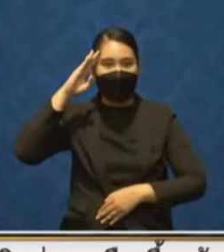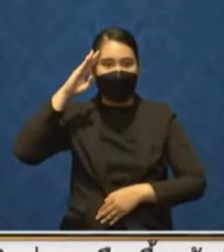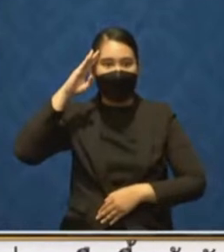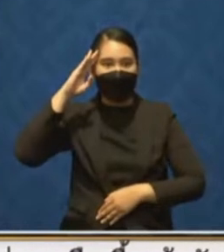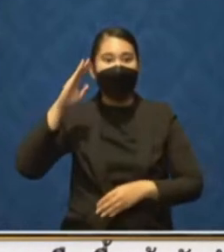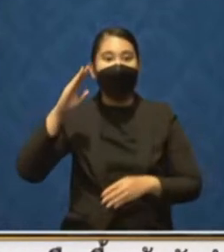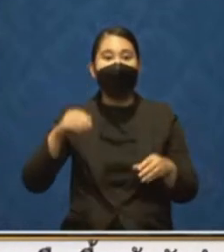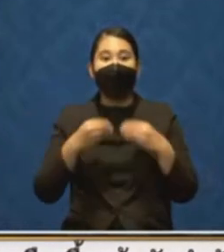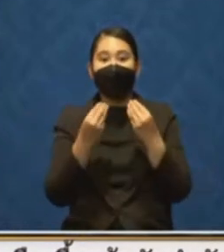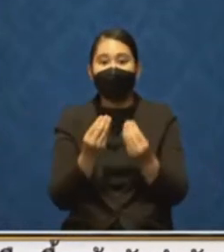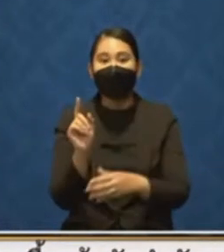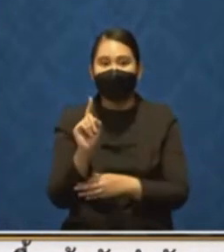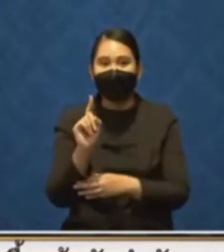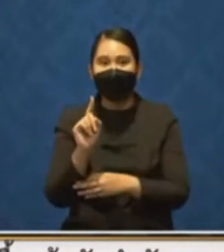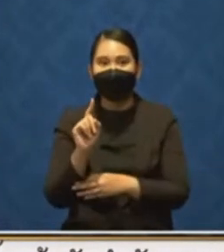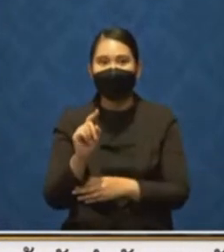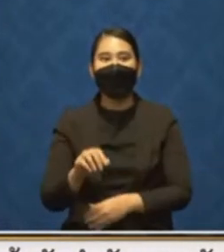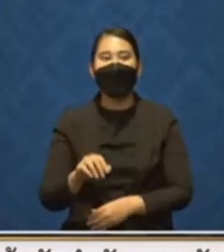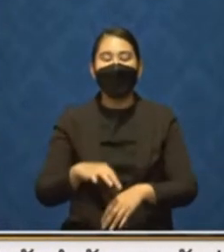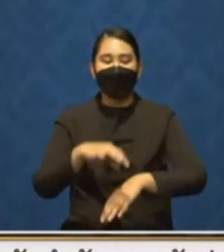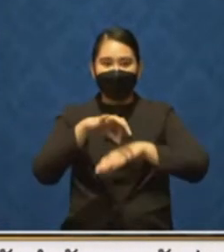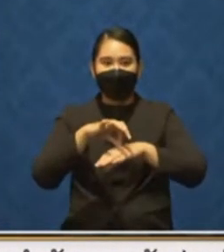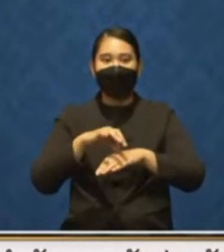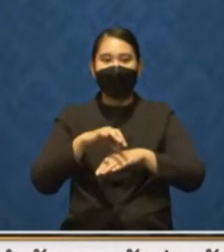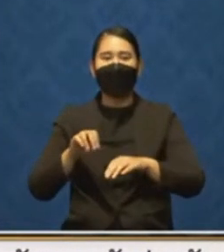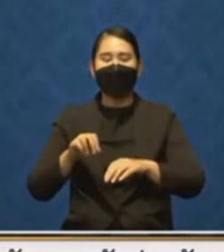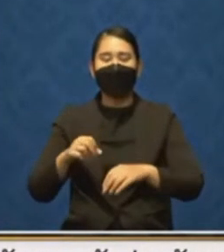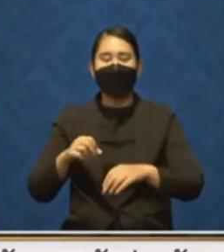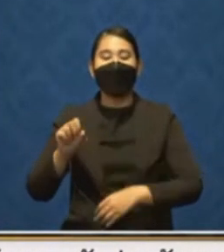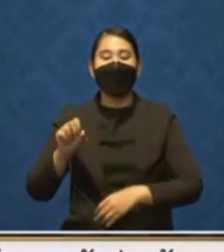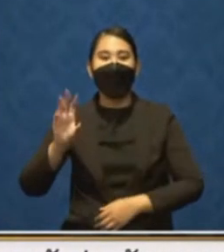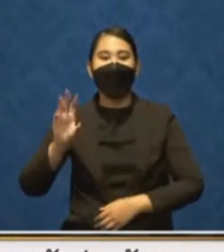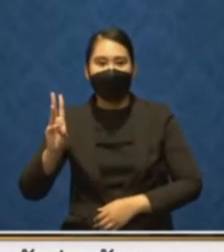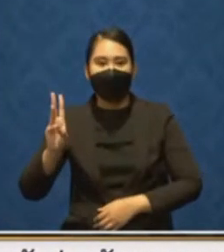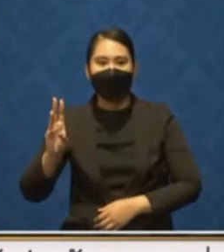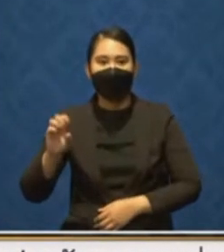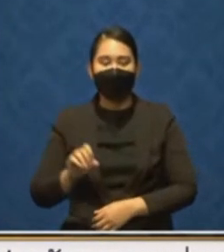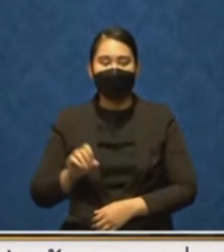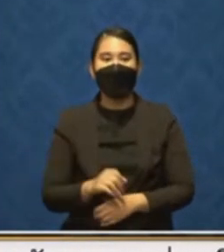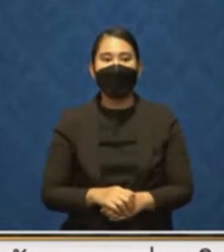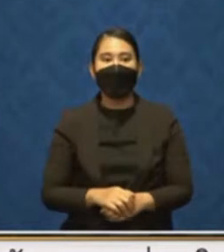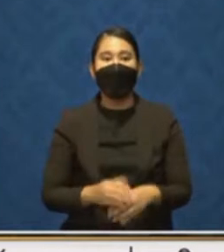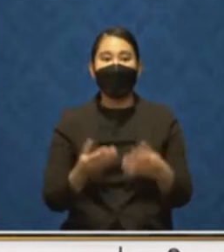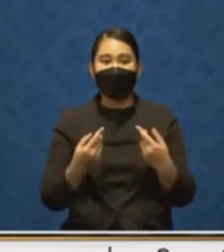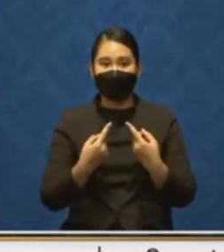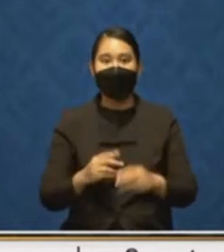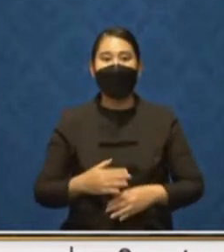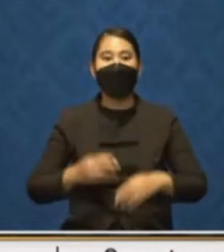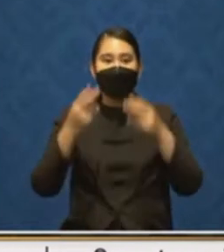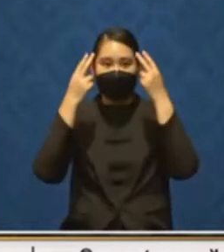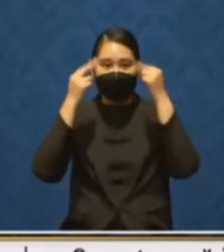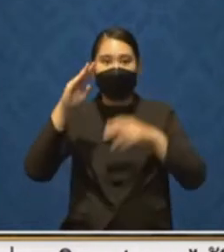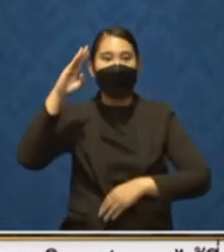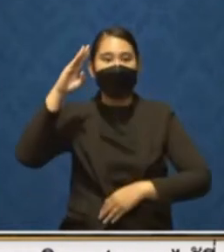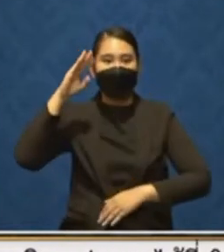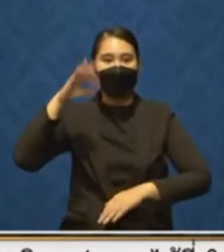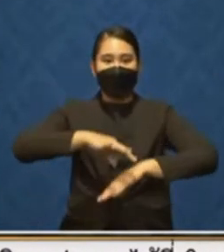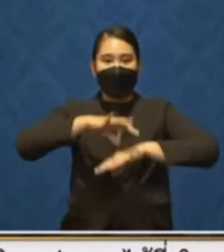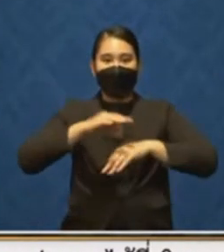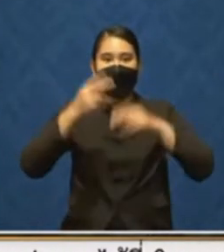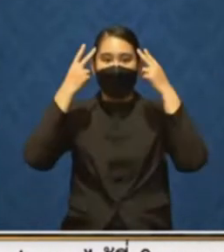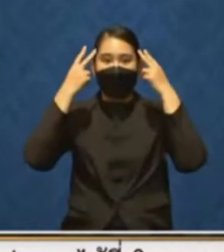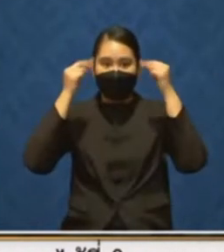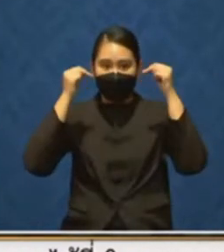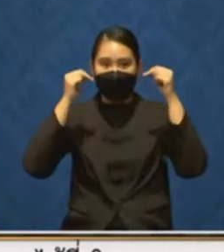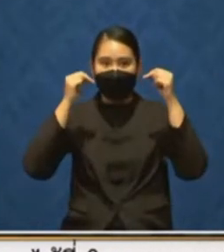สมาชิกวุฒิสภากันทั้งหมดตัวนะฮะส่วนคุณประยุทธ์ก็ยังโลดแล่นนะอยู่ในตำแหน่งไหนยุงตีนั้นตั้งแต่